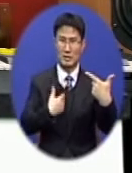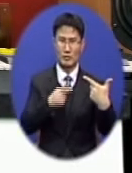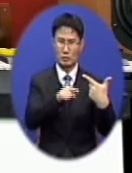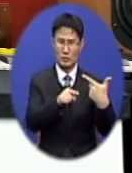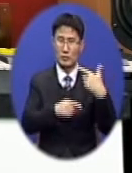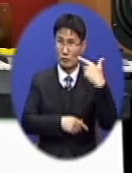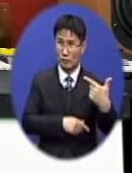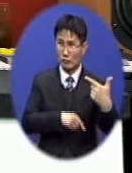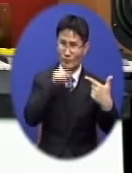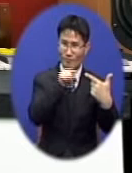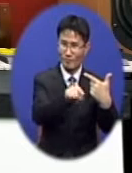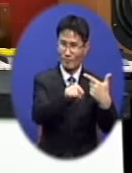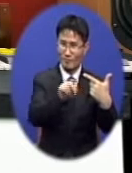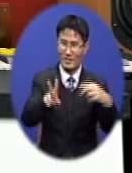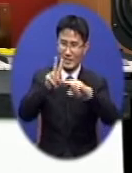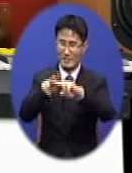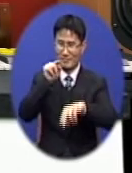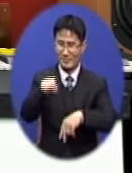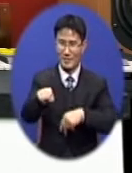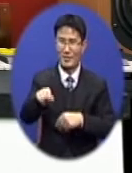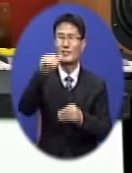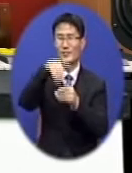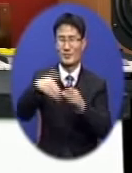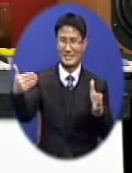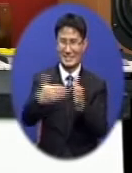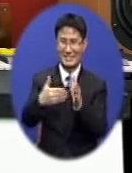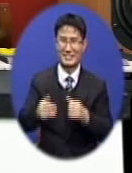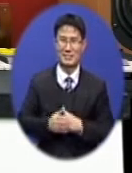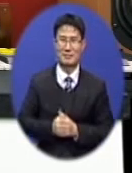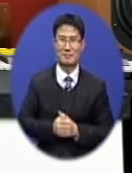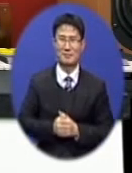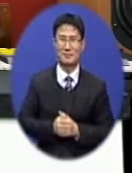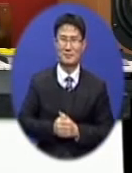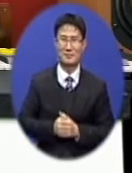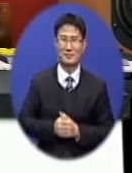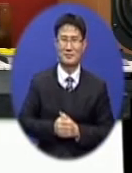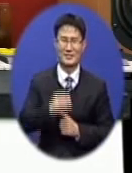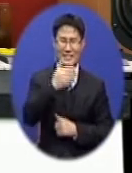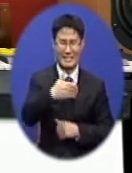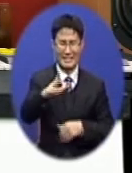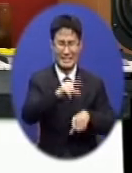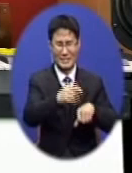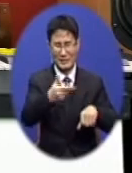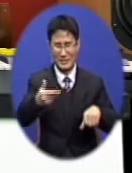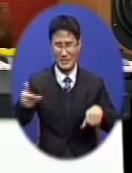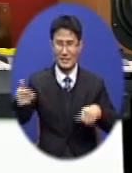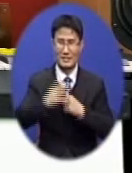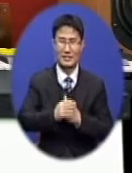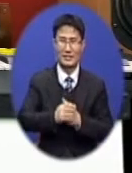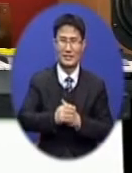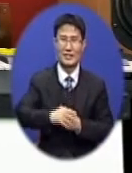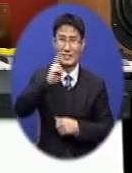6번 누르시고 우물정자 누르시면 투표가 완료됩니다. 네. 자, 가는 세월 음악 드리겠습니다.